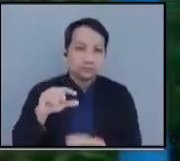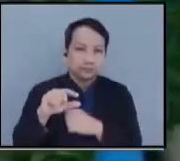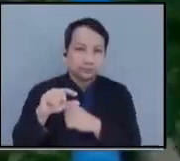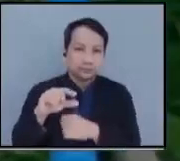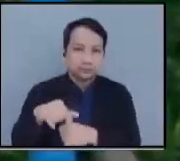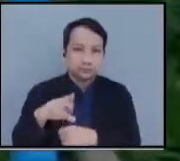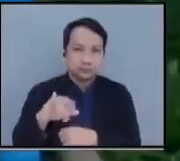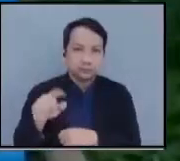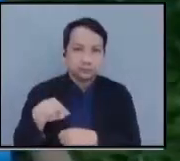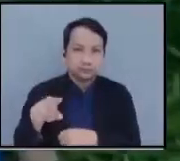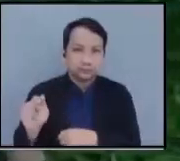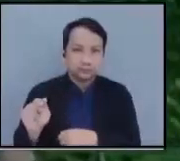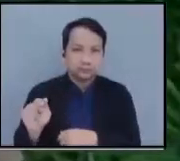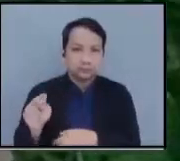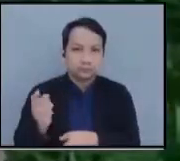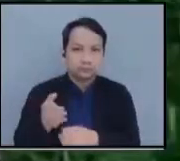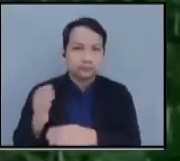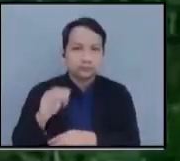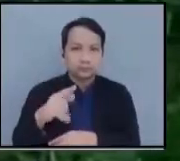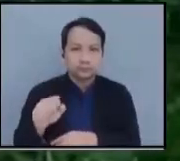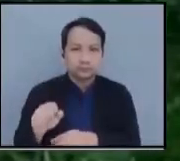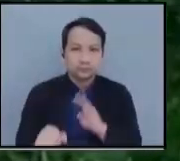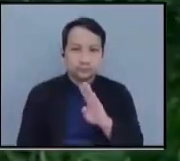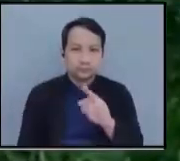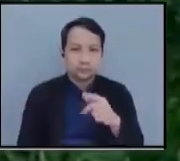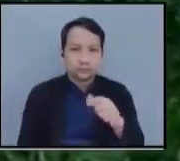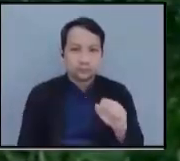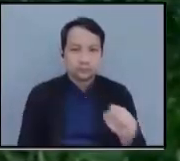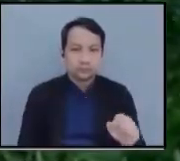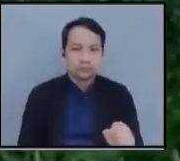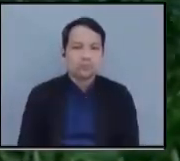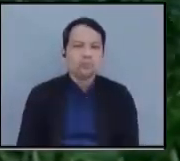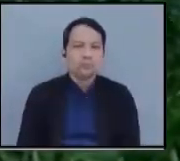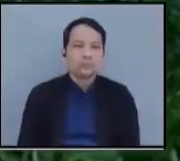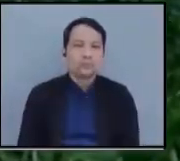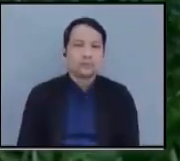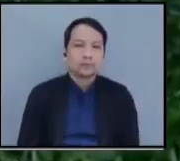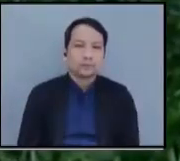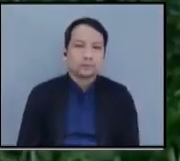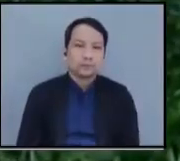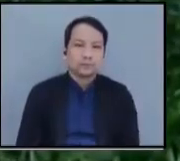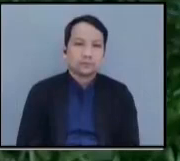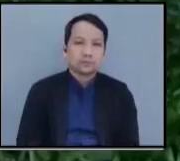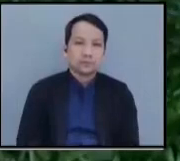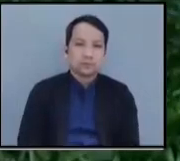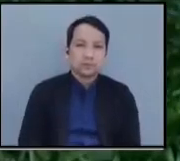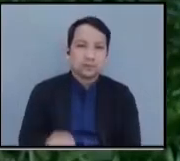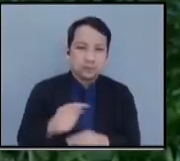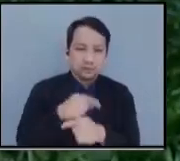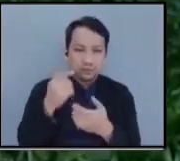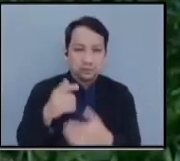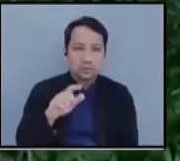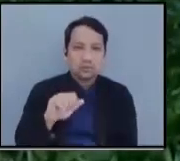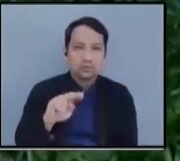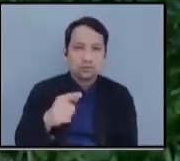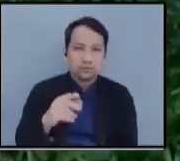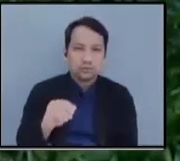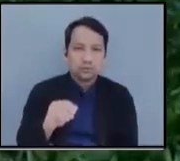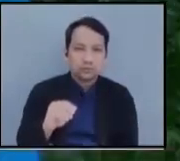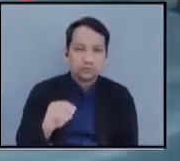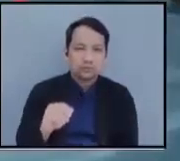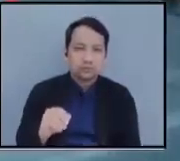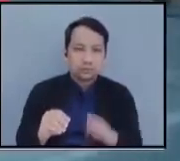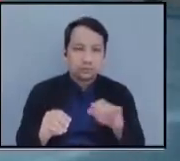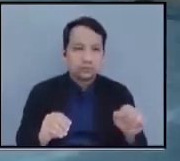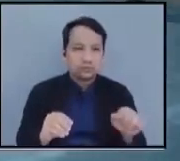ang gono At Binangonan gayon din ang Sapang buhok papuntang anggono At Binangonan ang kalsada ng olalia road at Blue Mountain